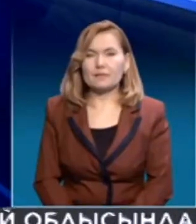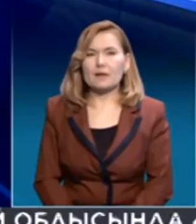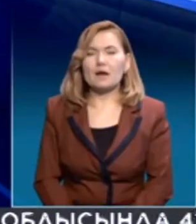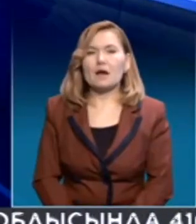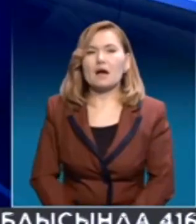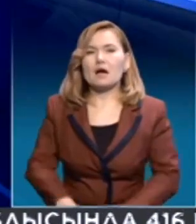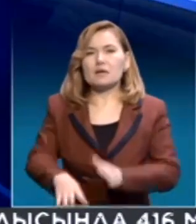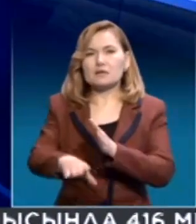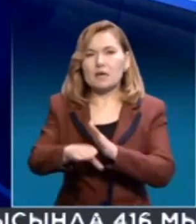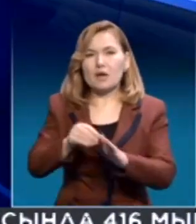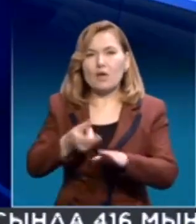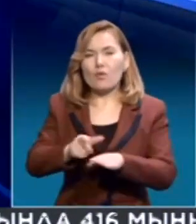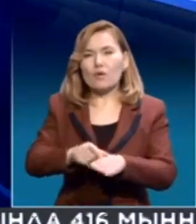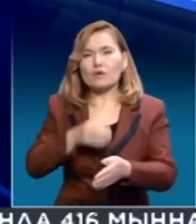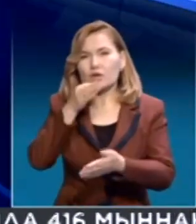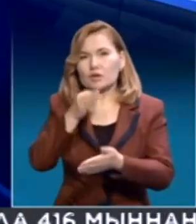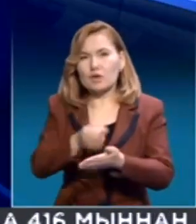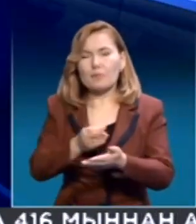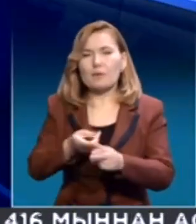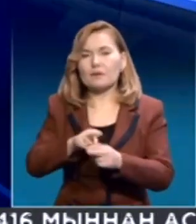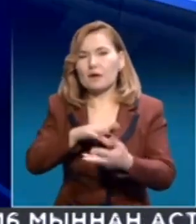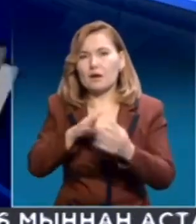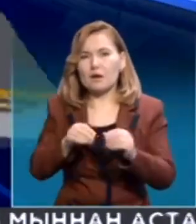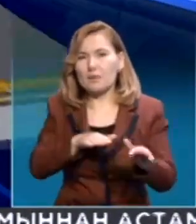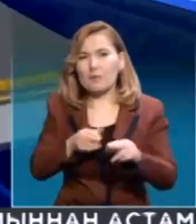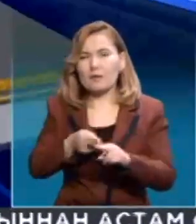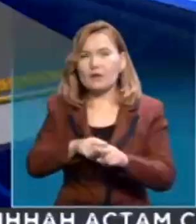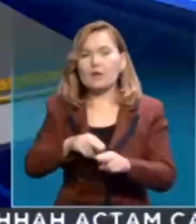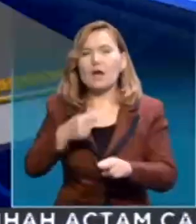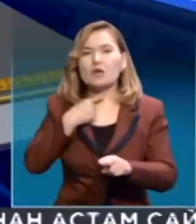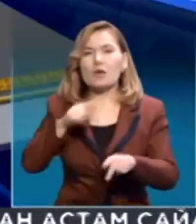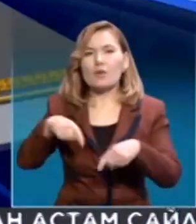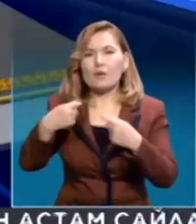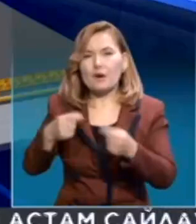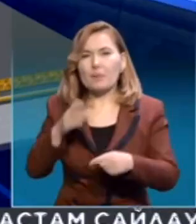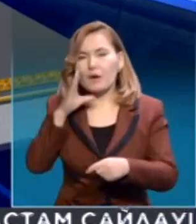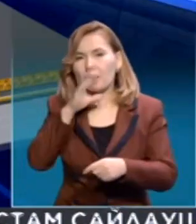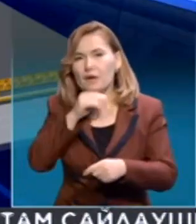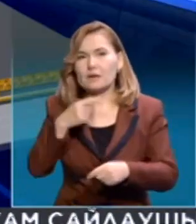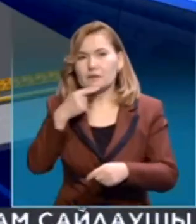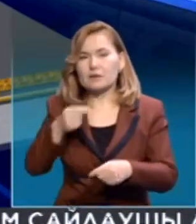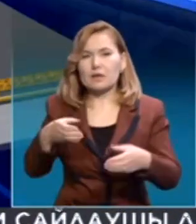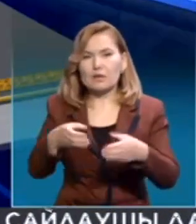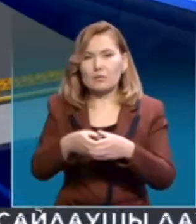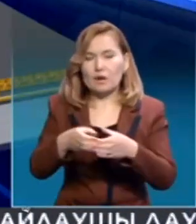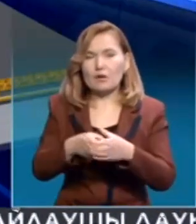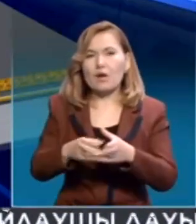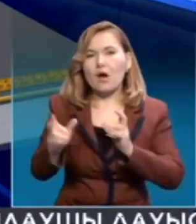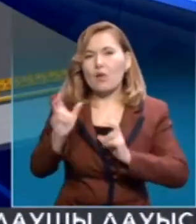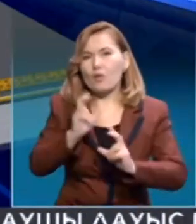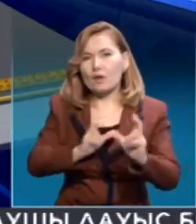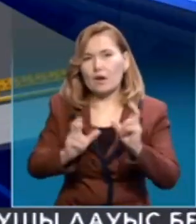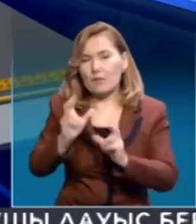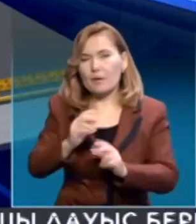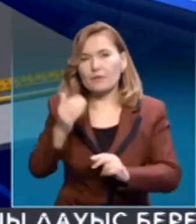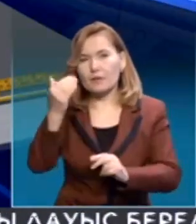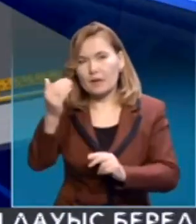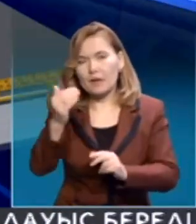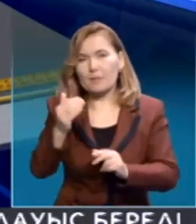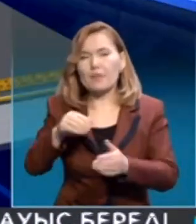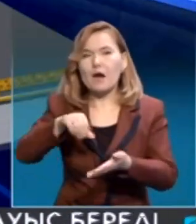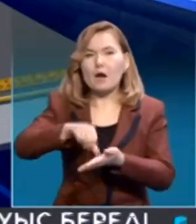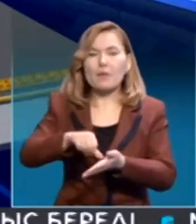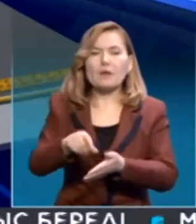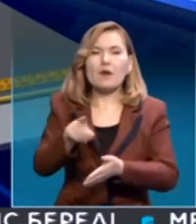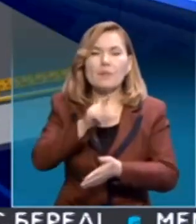Сайлау аса жауапты саяси науқан осы уақытқа дейін дауыс беріп үлгерген әскери жоғарғы оқу орындарының өкілдері